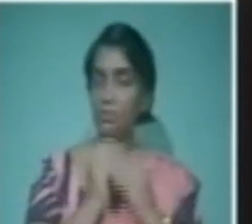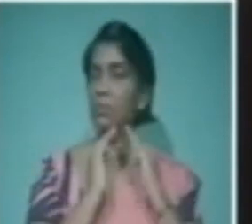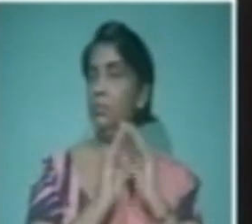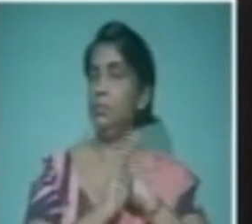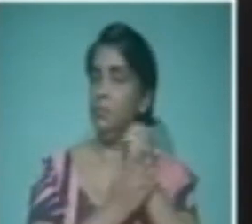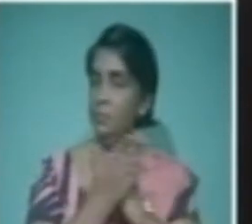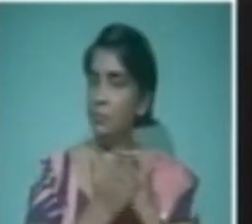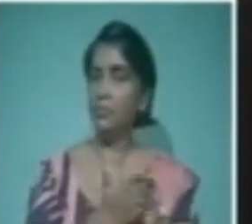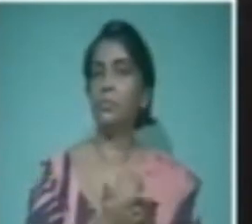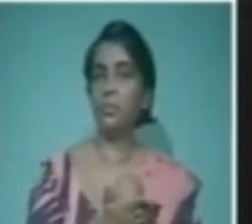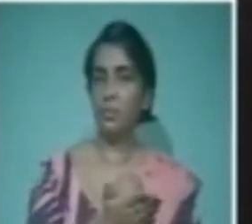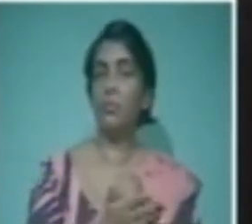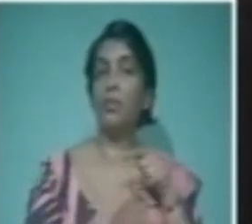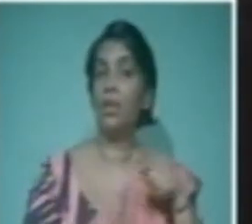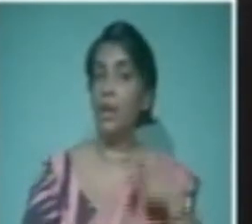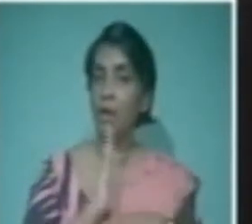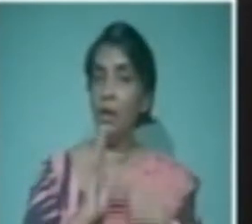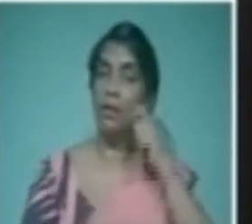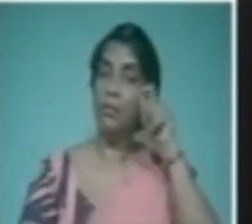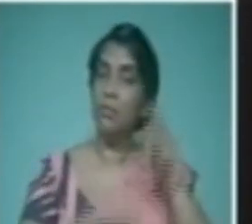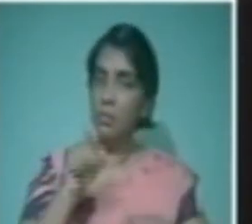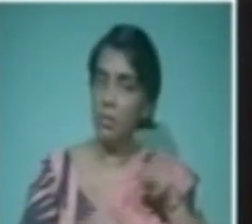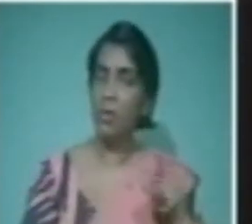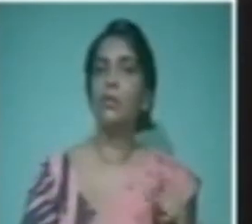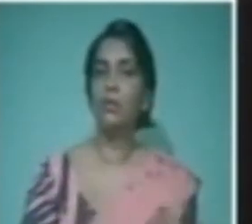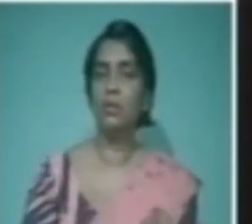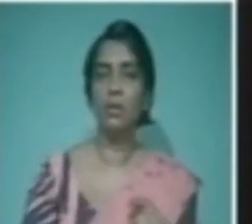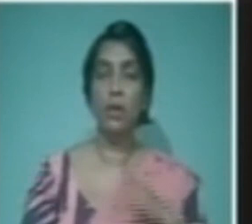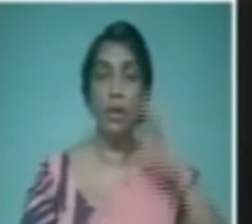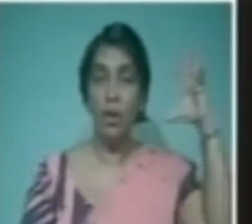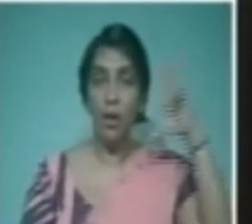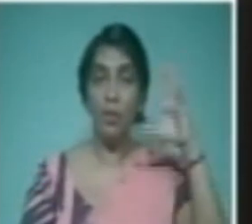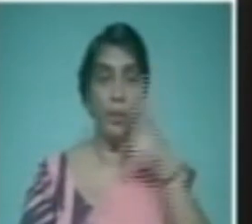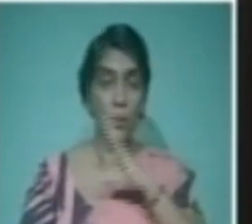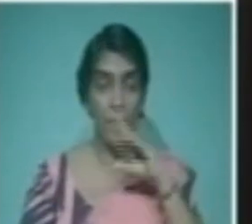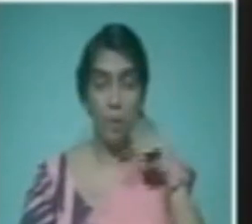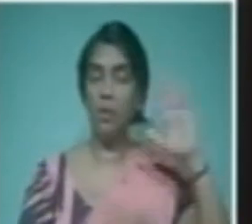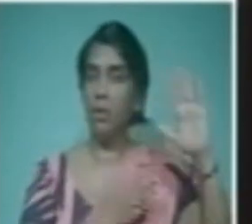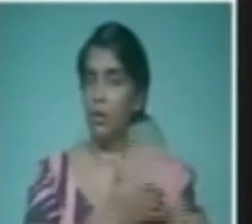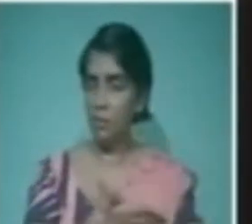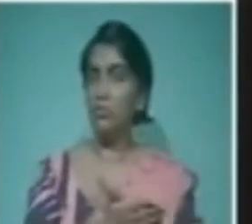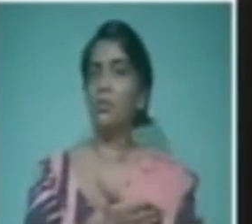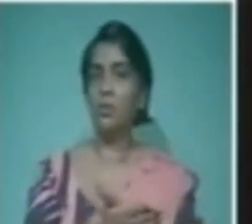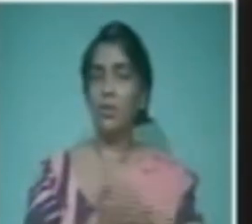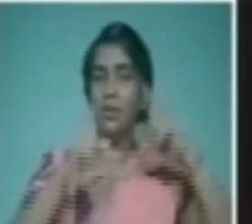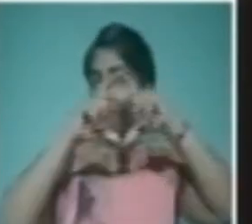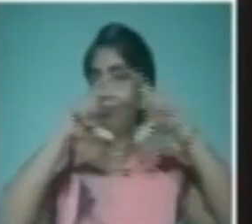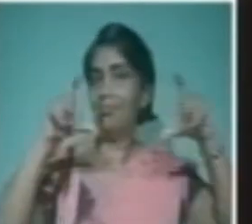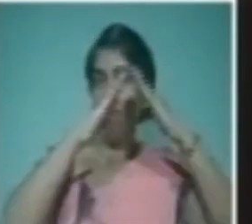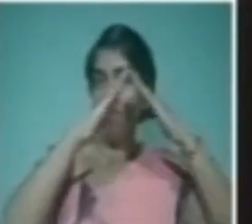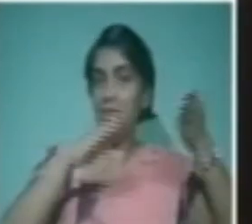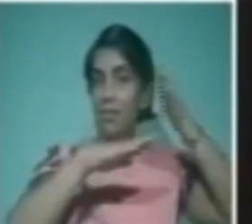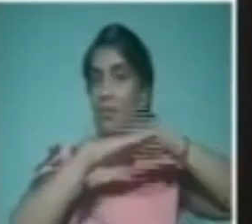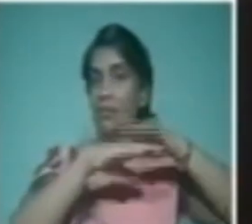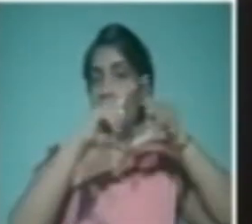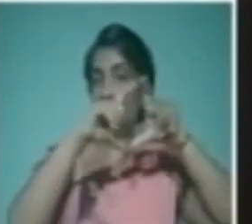siddhasthana paddhatiyata me rate janathawata punarjananiya bala shaktiya laba dena oya sola kramaveda